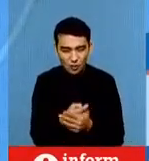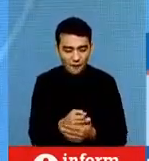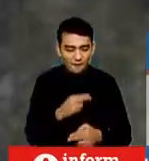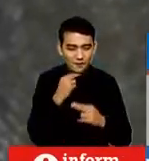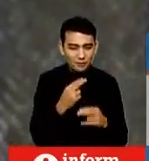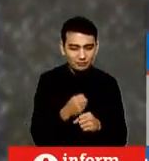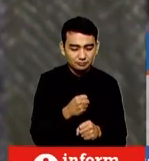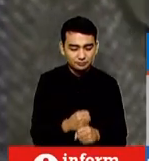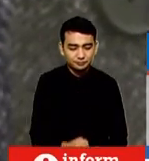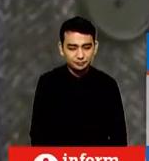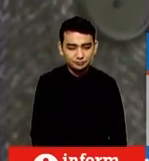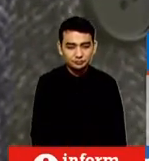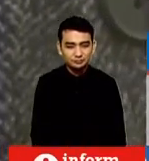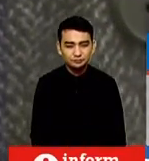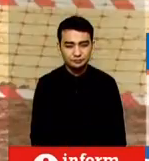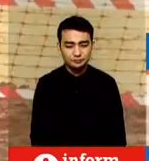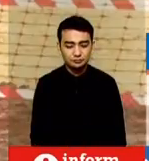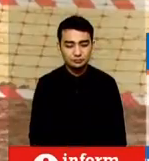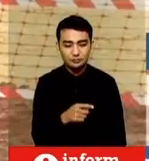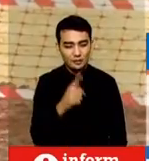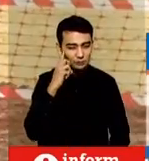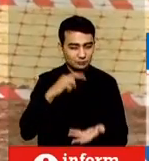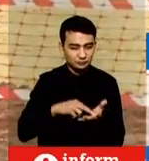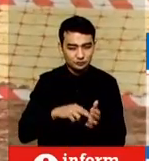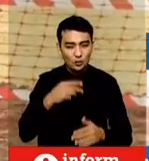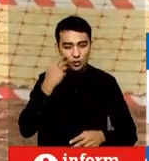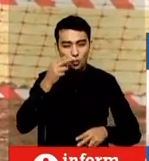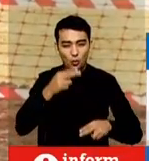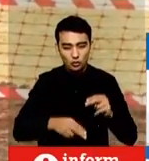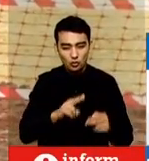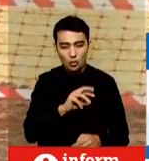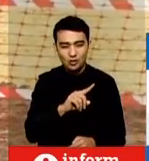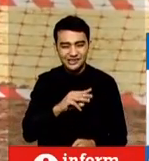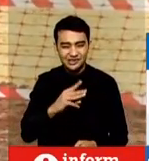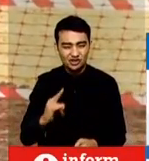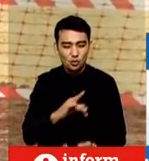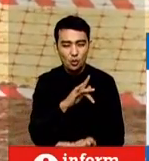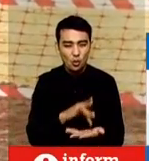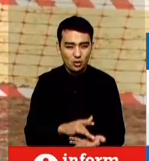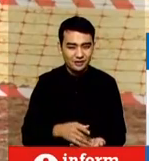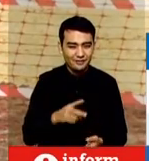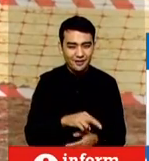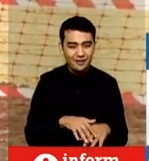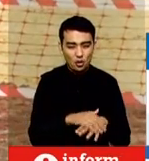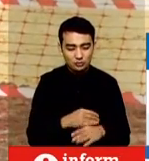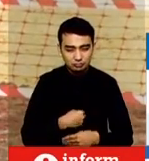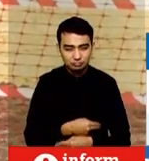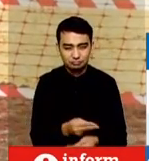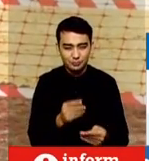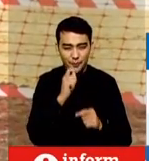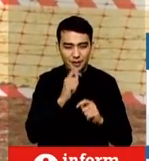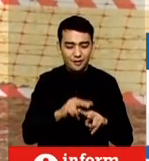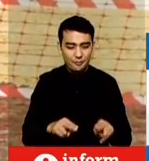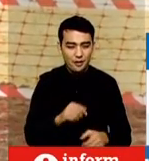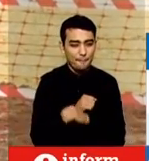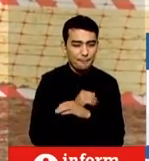назар аудардық. Бұл жоба салынып болған соң Қосшы қаласының тұрғындарына қор атынан сыйлық ретінде табысталады. Ал демалыс